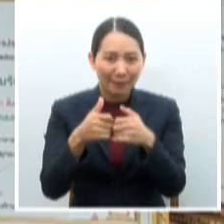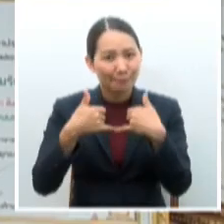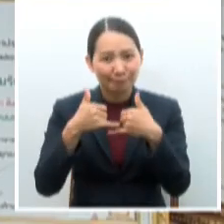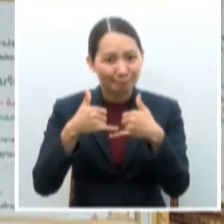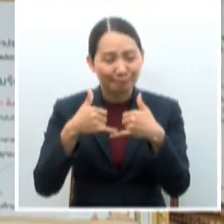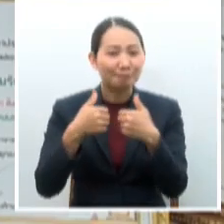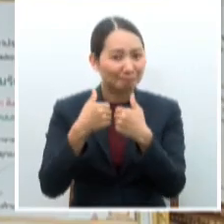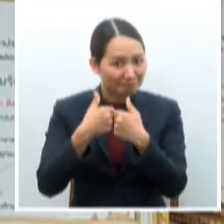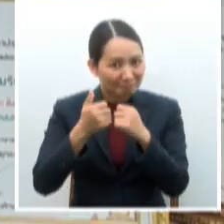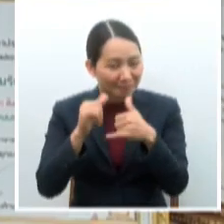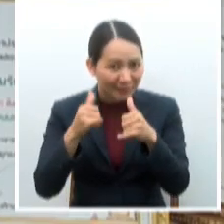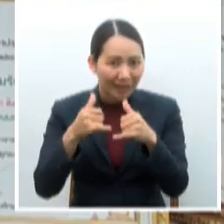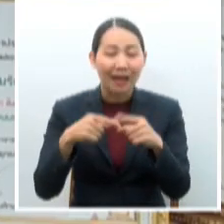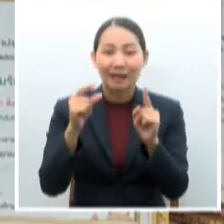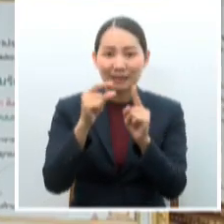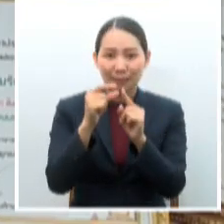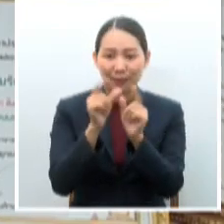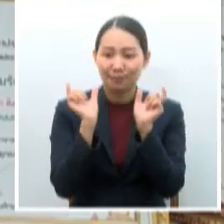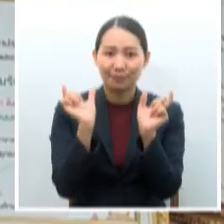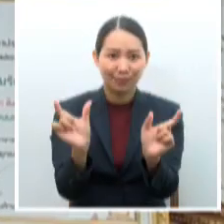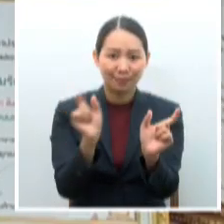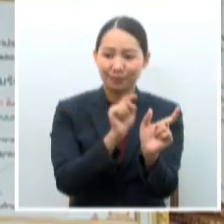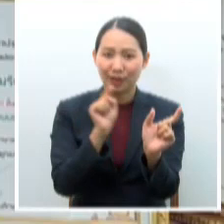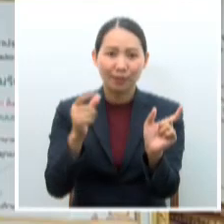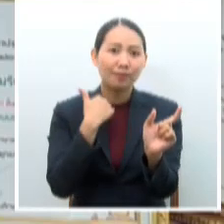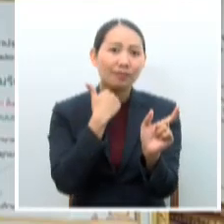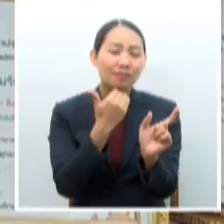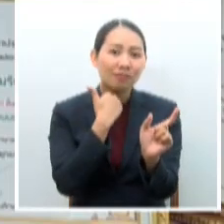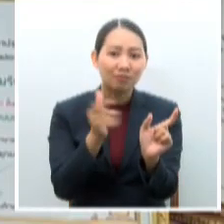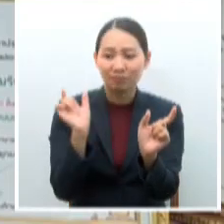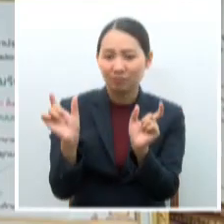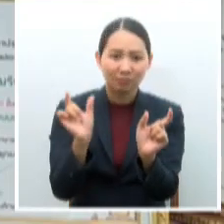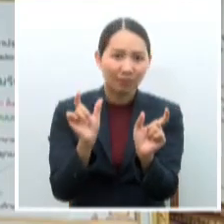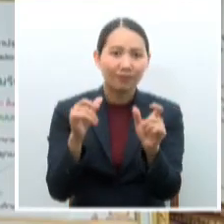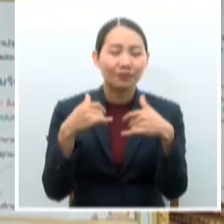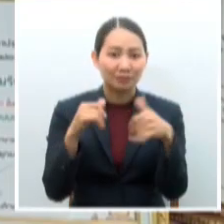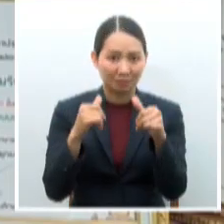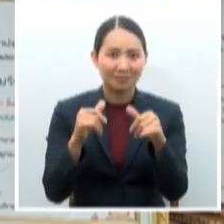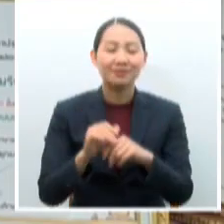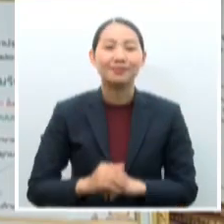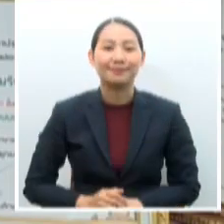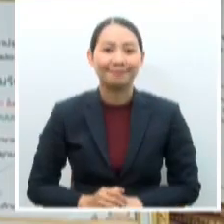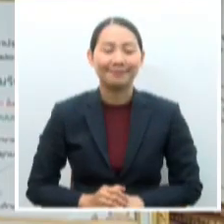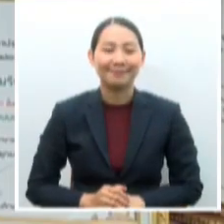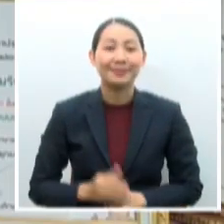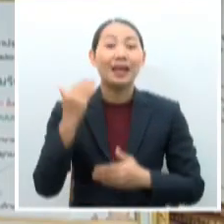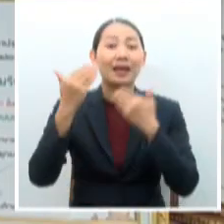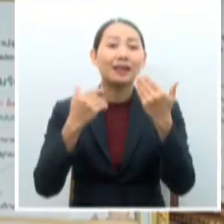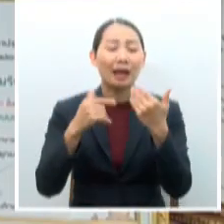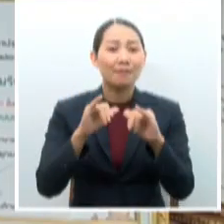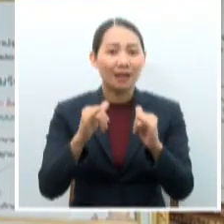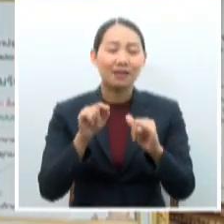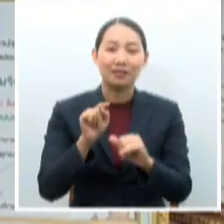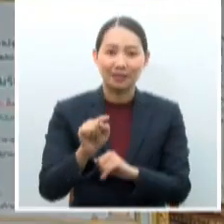ะเลือกคำคล้องจอง1พยางค์หรือ2พยางค์แล้วก็เล่นเกมกันโดยการเล่นเกมนะคะเด็กๆสามารถเล่นเกมได้จากเครื่อง